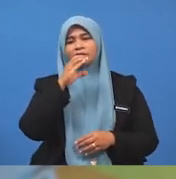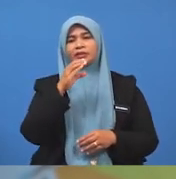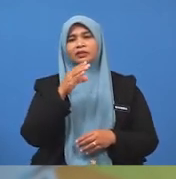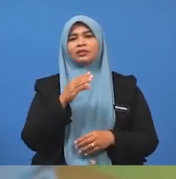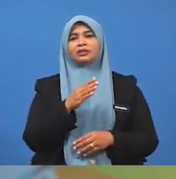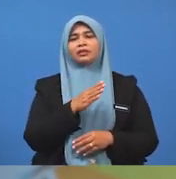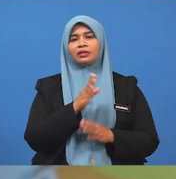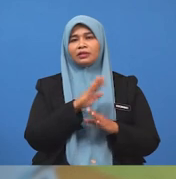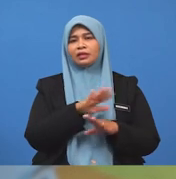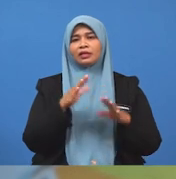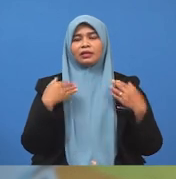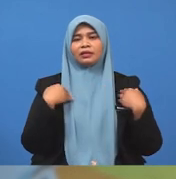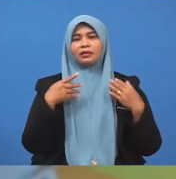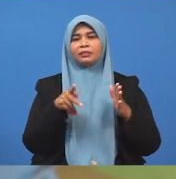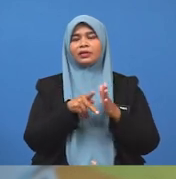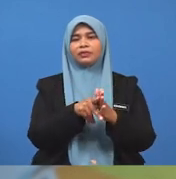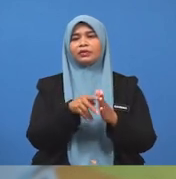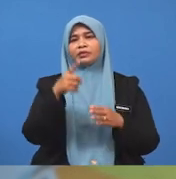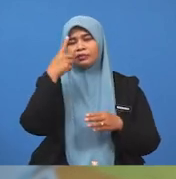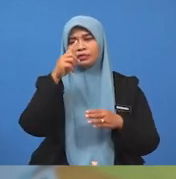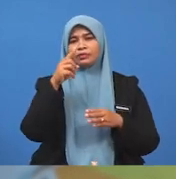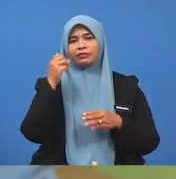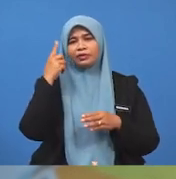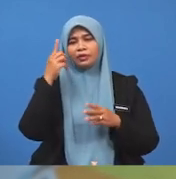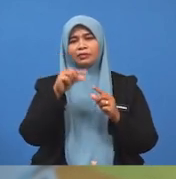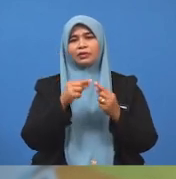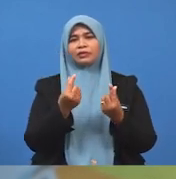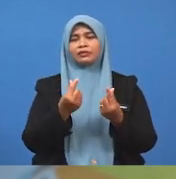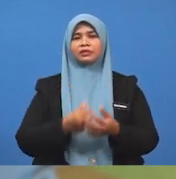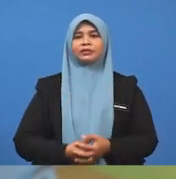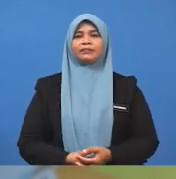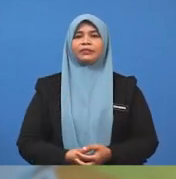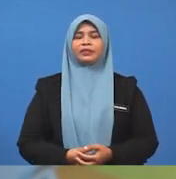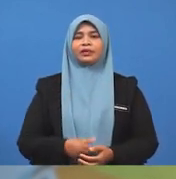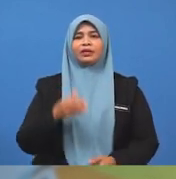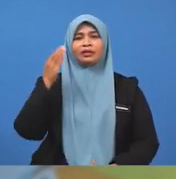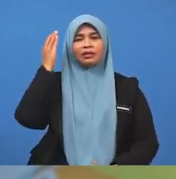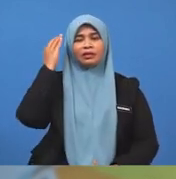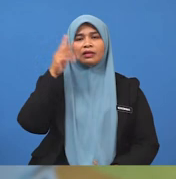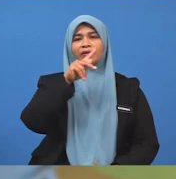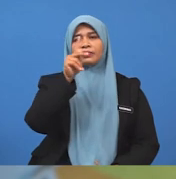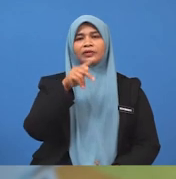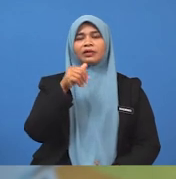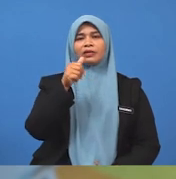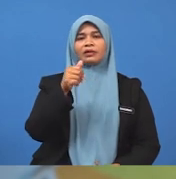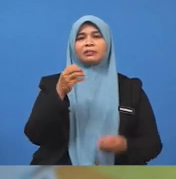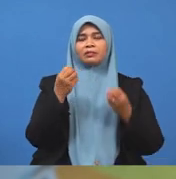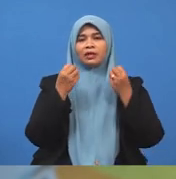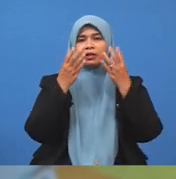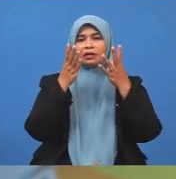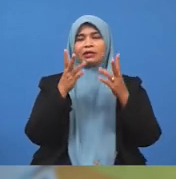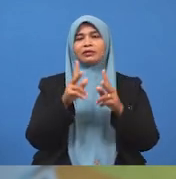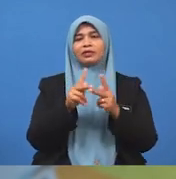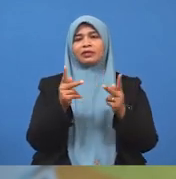tanpa panduan untuk memahami Alquran Tahukah Anda banyak kitab-kitab